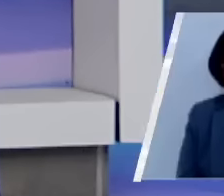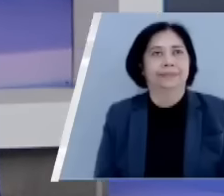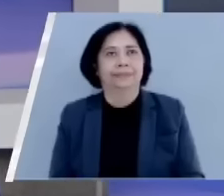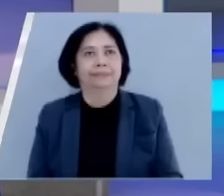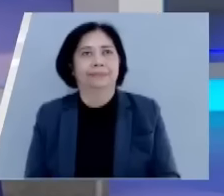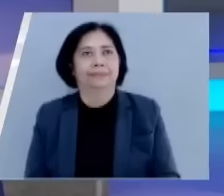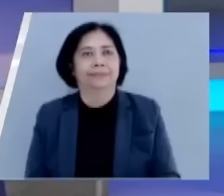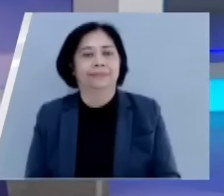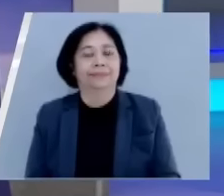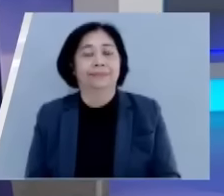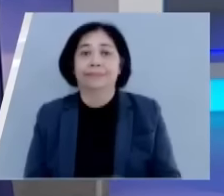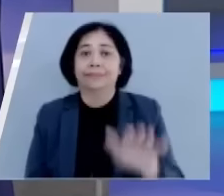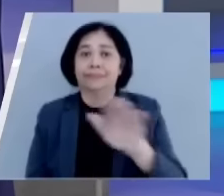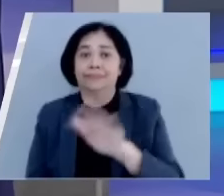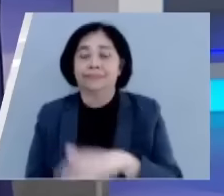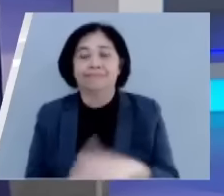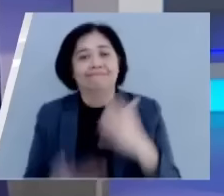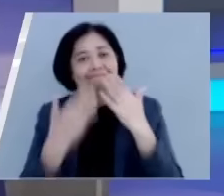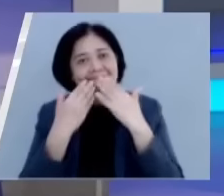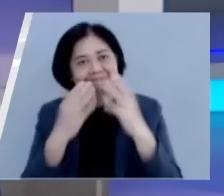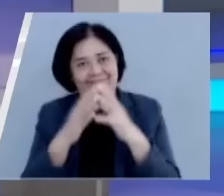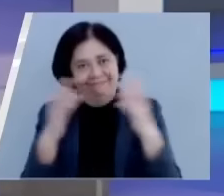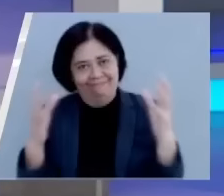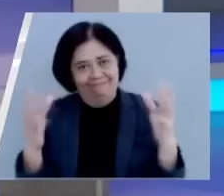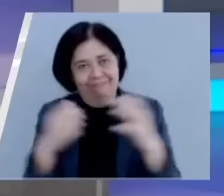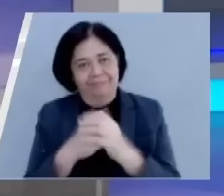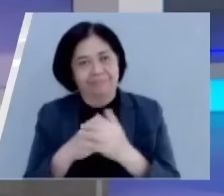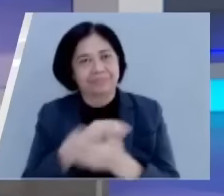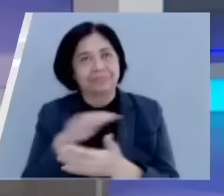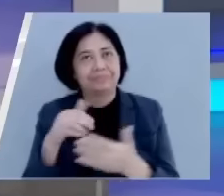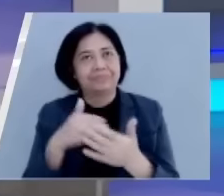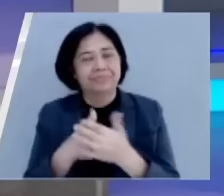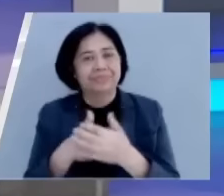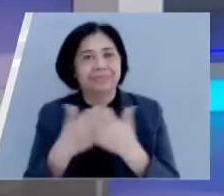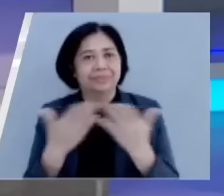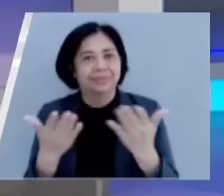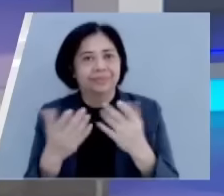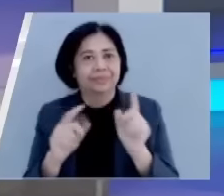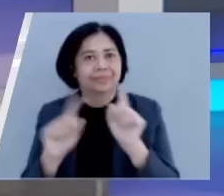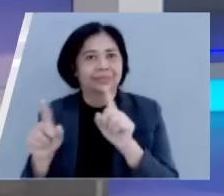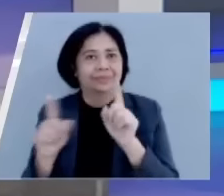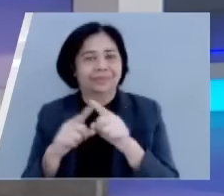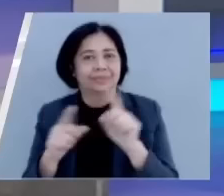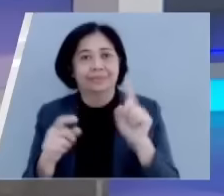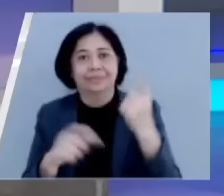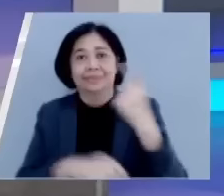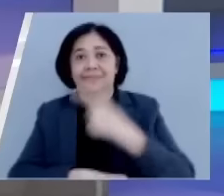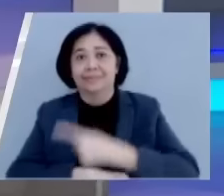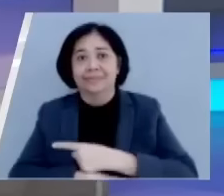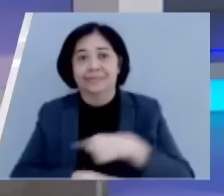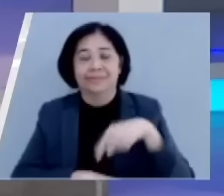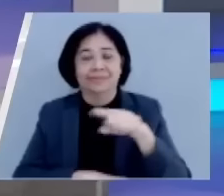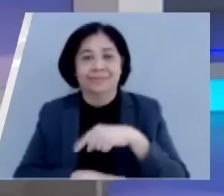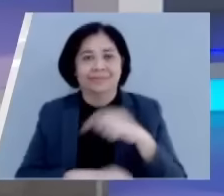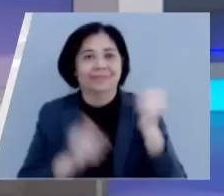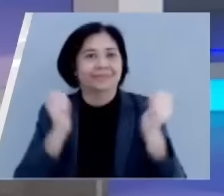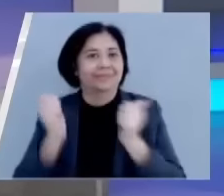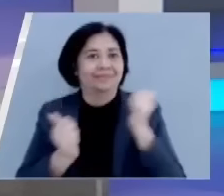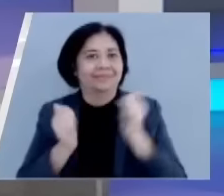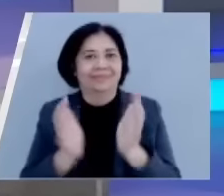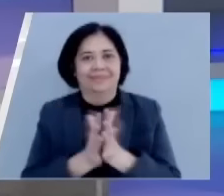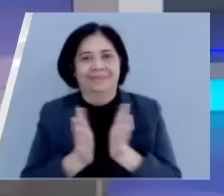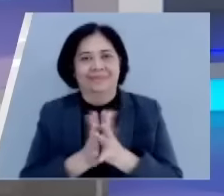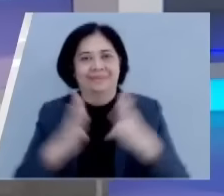Mga Kapuso, maraming salamat po sa lahat ng mga pumunta sa mga unang araw ng Celebrity Ukay-Ukay sa